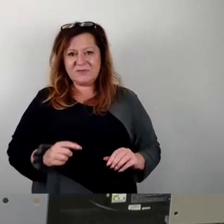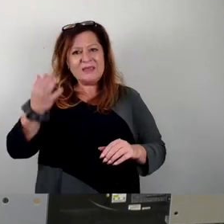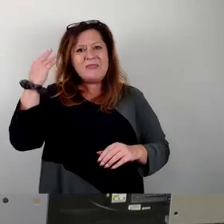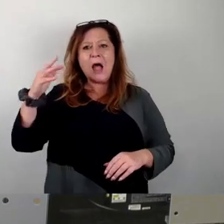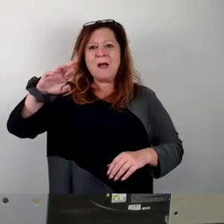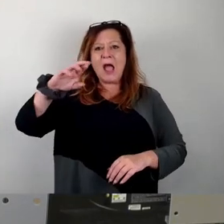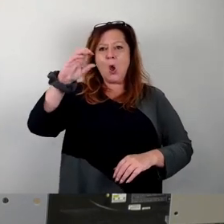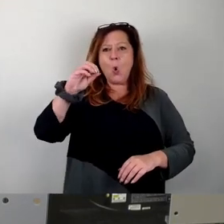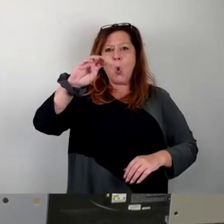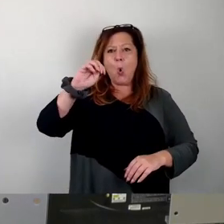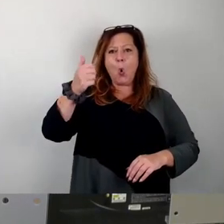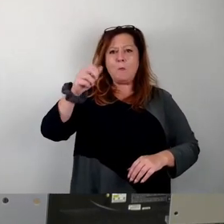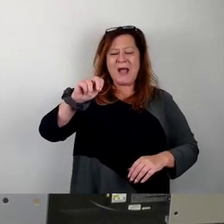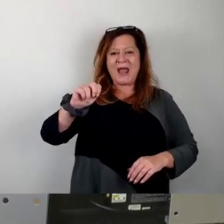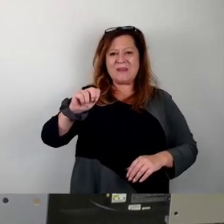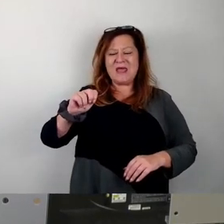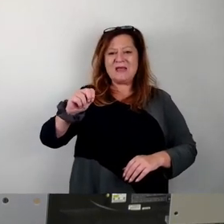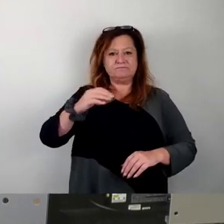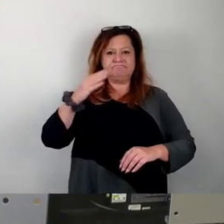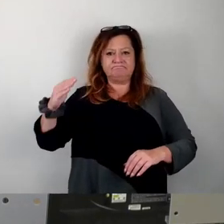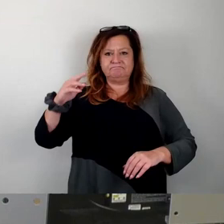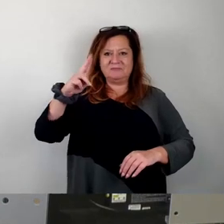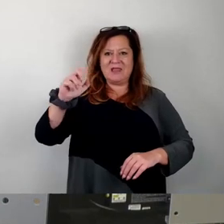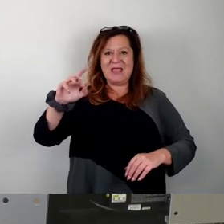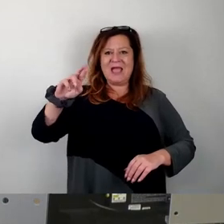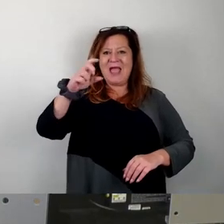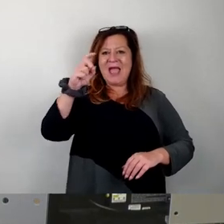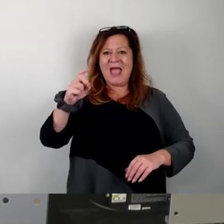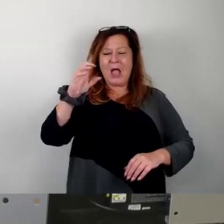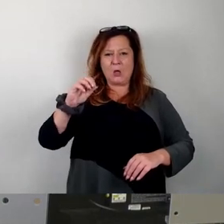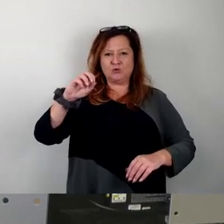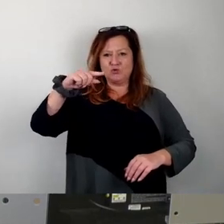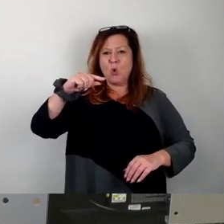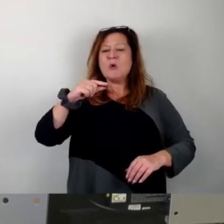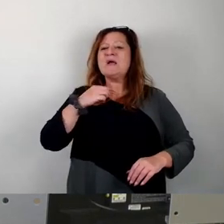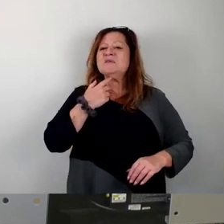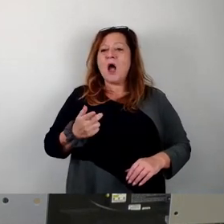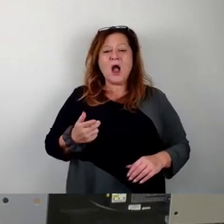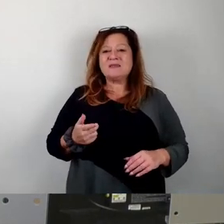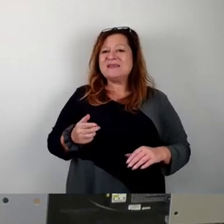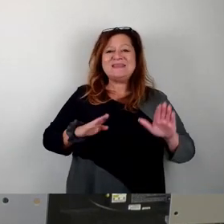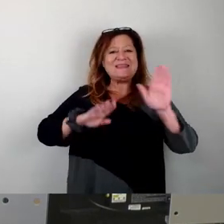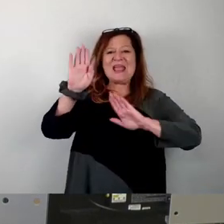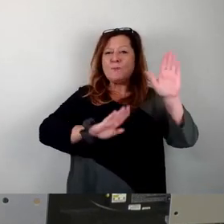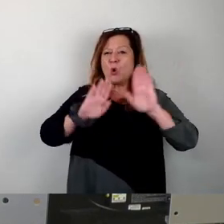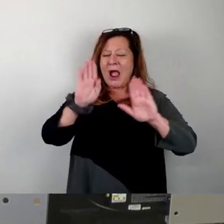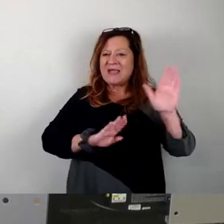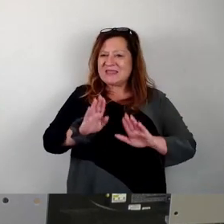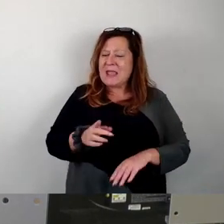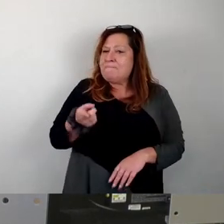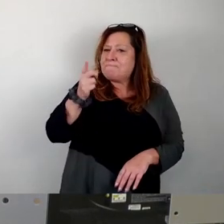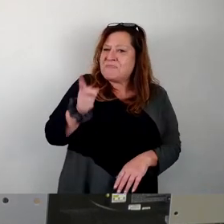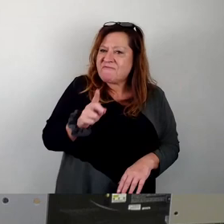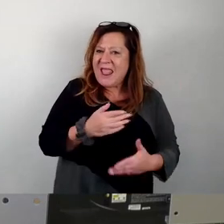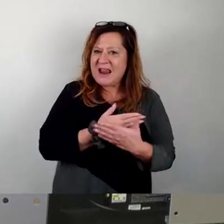kennen Sie doch alle. In einer Demokratie wird niemandem vorgeschrieben, was er glauben soll und an welche moralischen Werte er sich halten